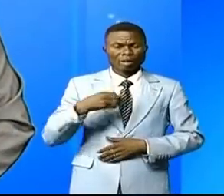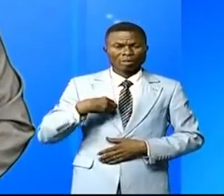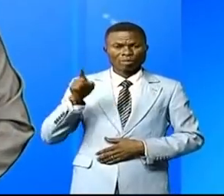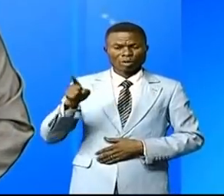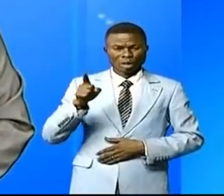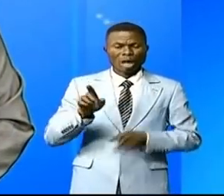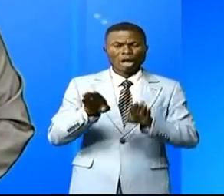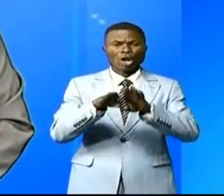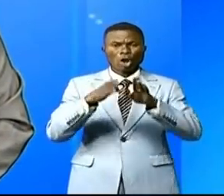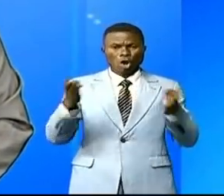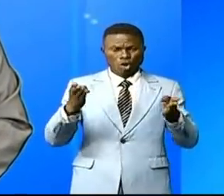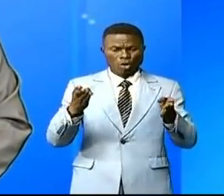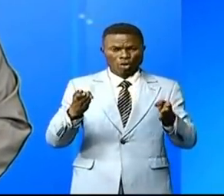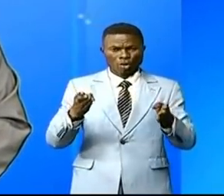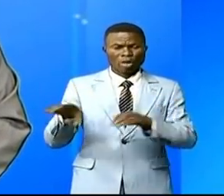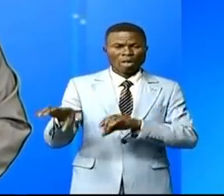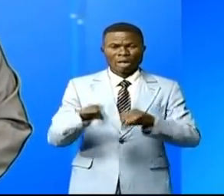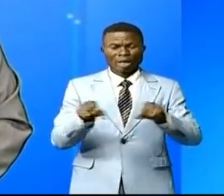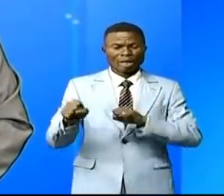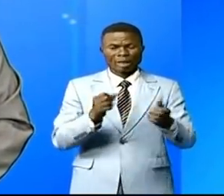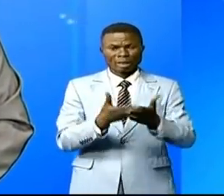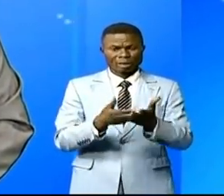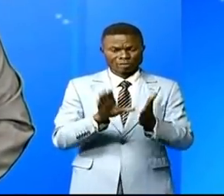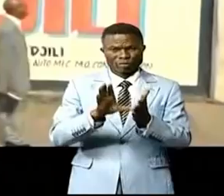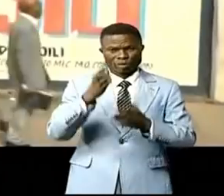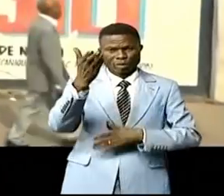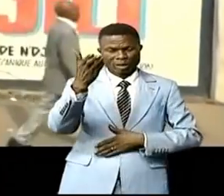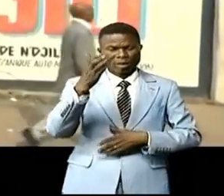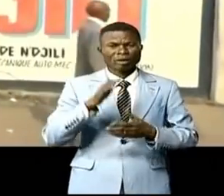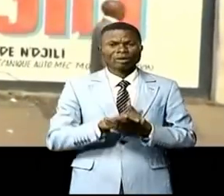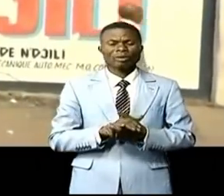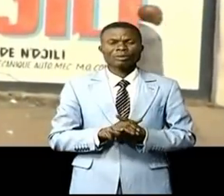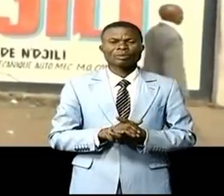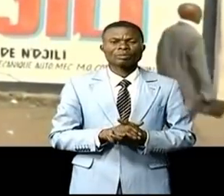lancé ces épreuves. Cédric Kenina pour le reportage.